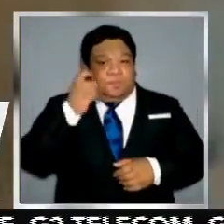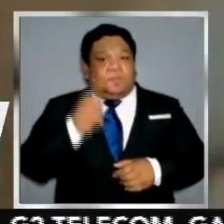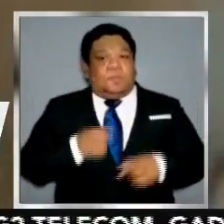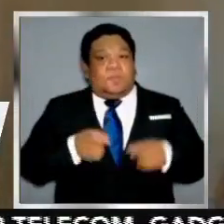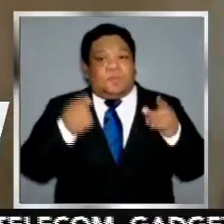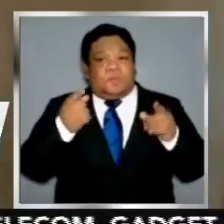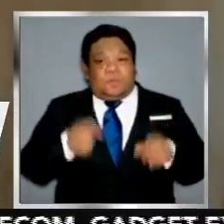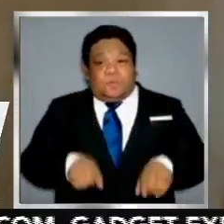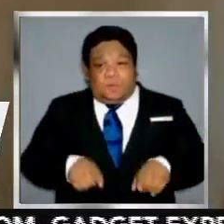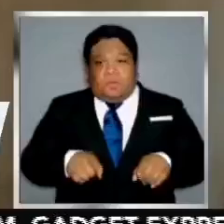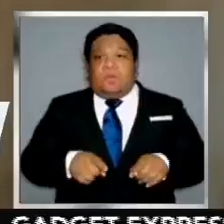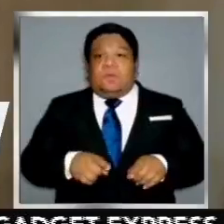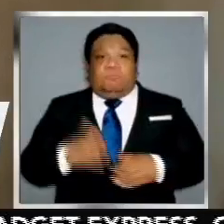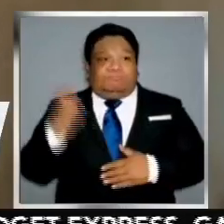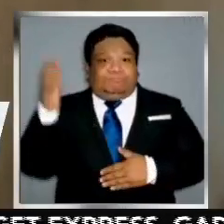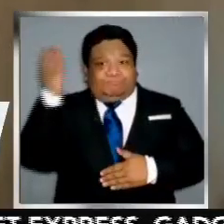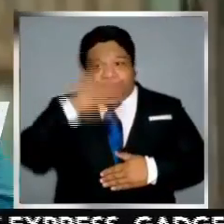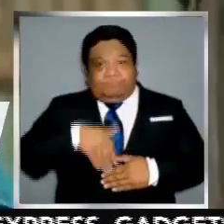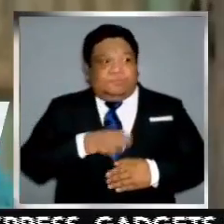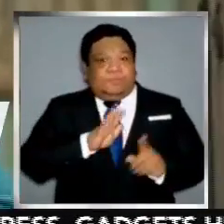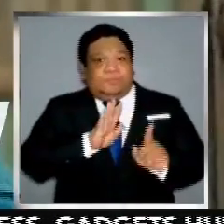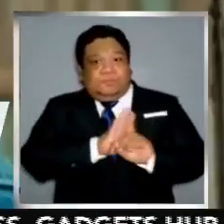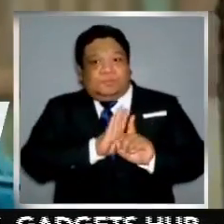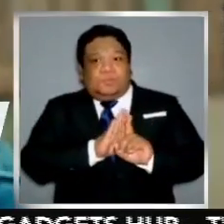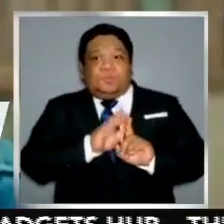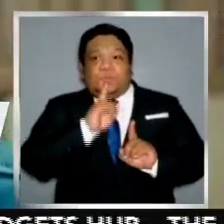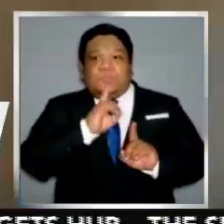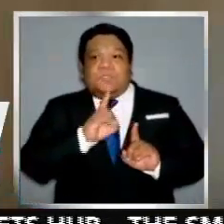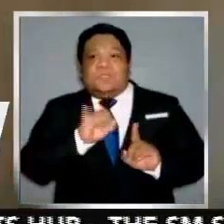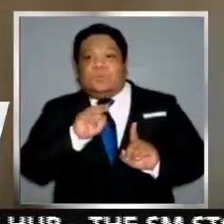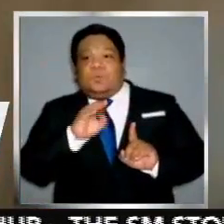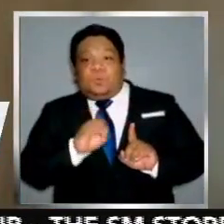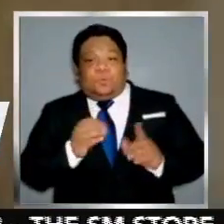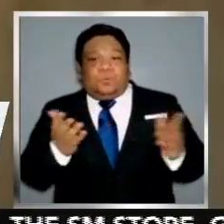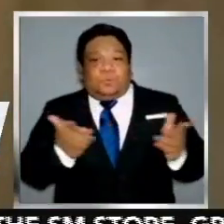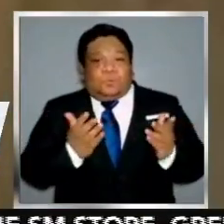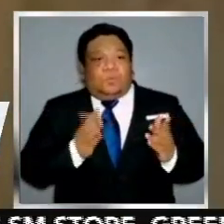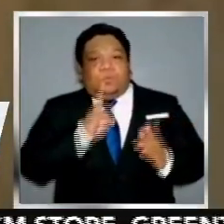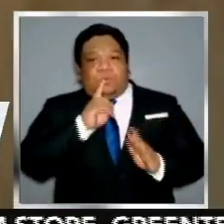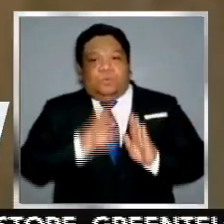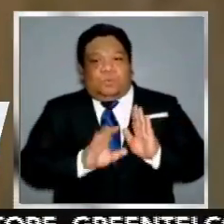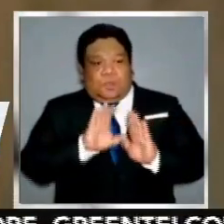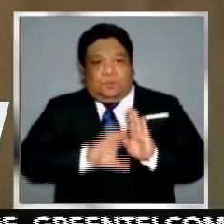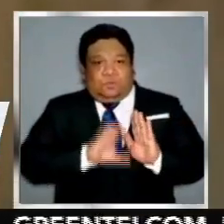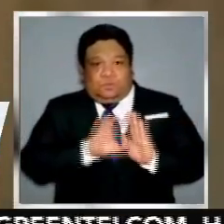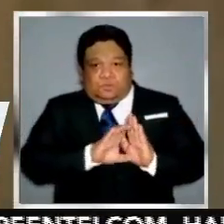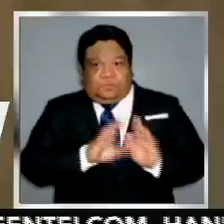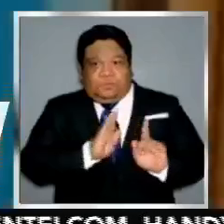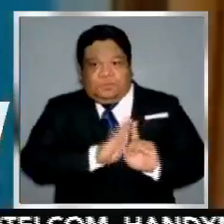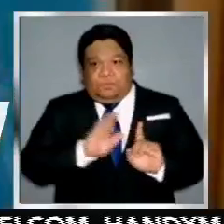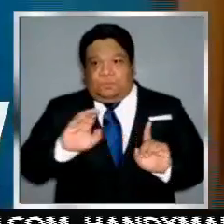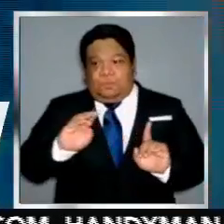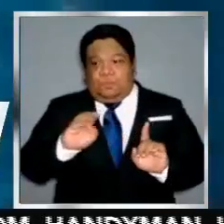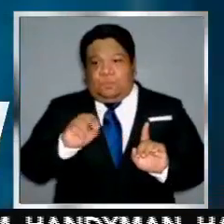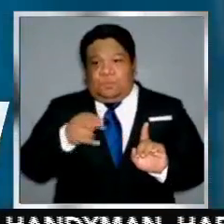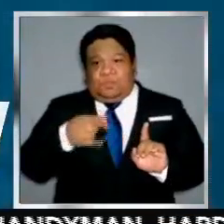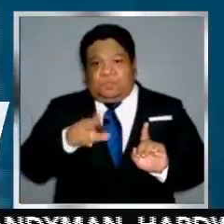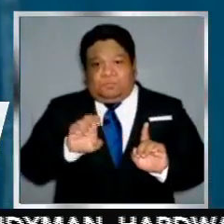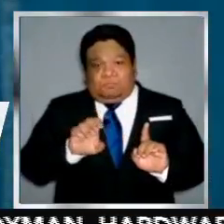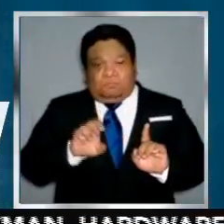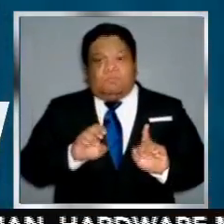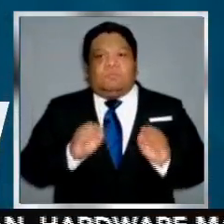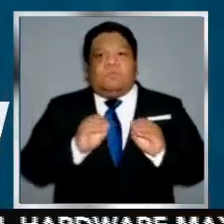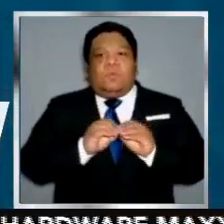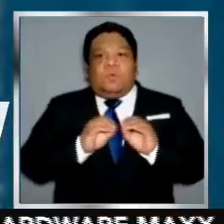Barbie Forteza as Dino sa tunay nitong karakter bilang si Monique. Mas lalong malalagay ang kanilang buhay